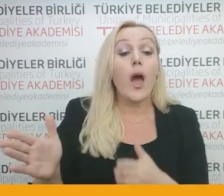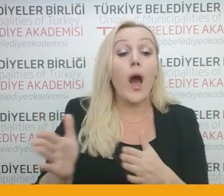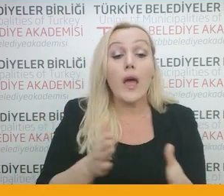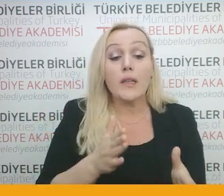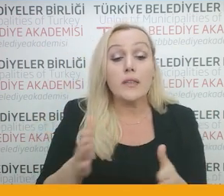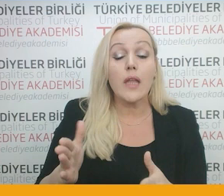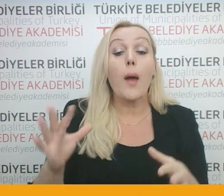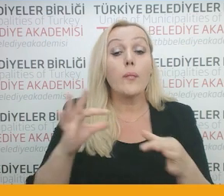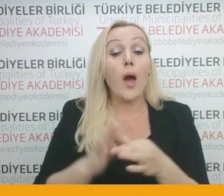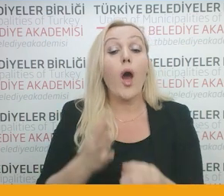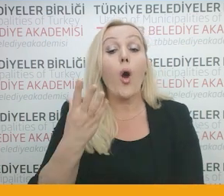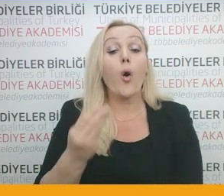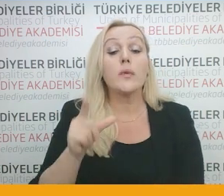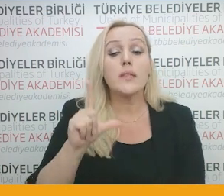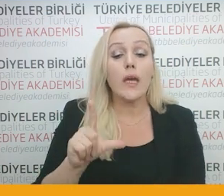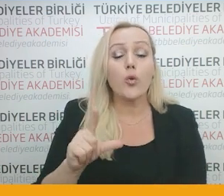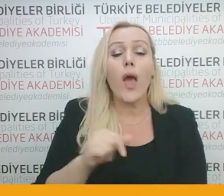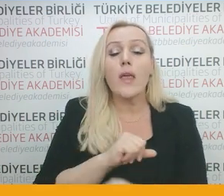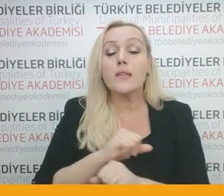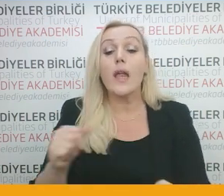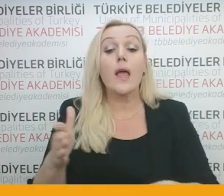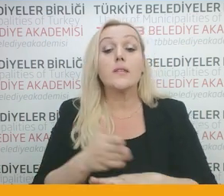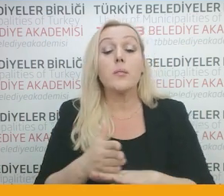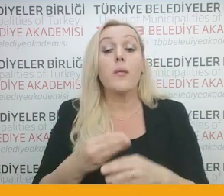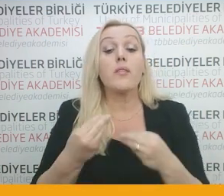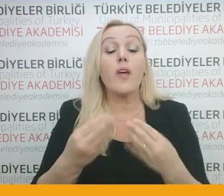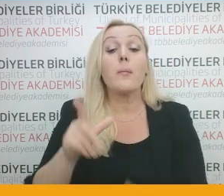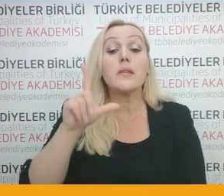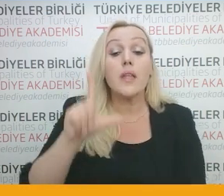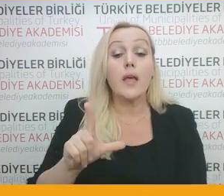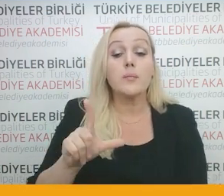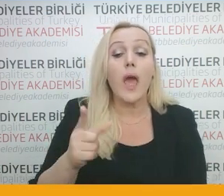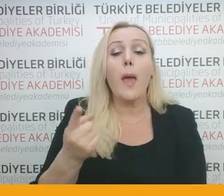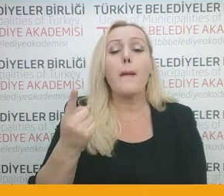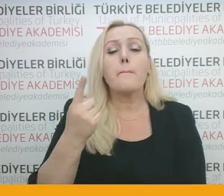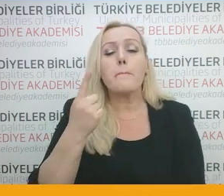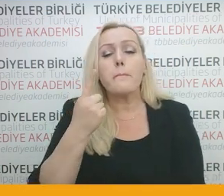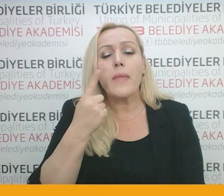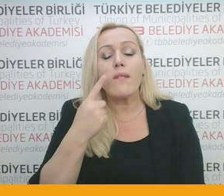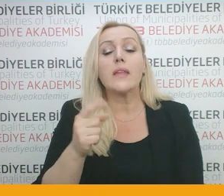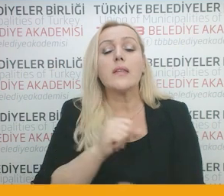zarara sebebiyet vermesi gerekiyor ki mali sorumluluktan bahsedebilirim.